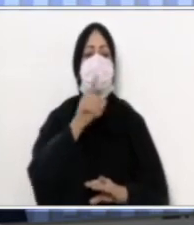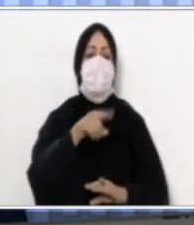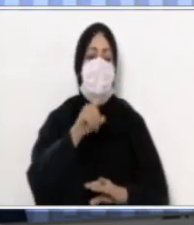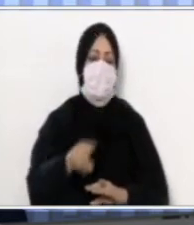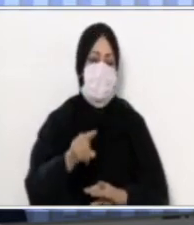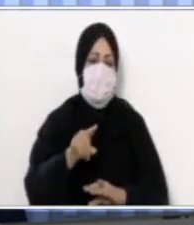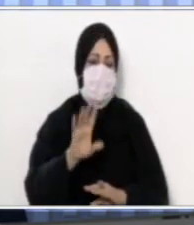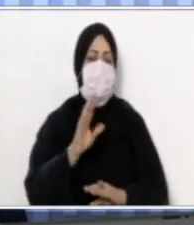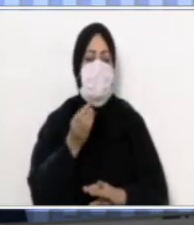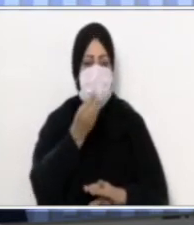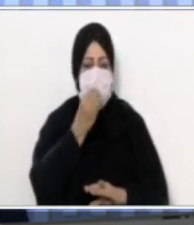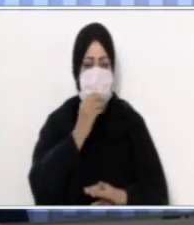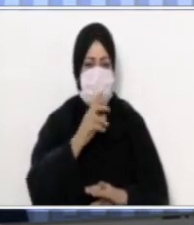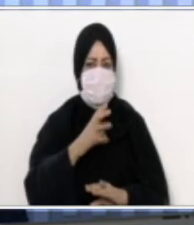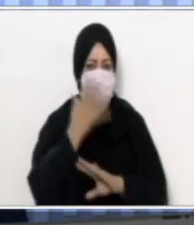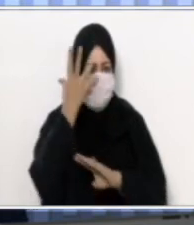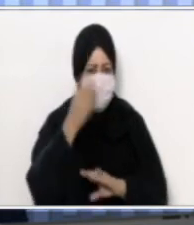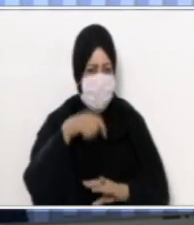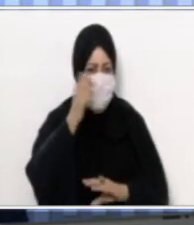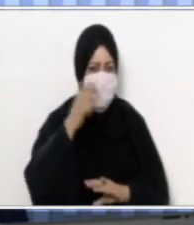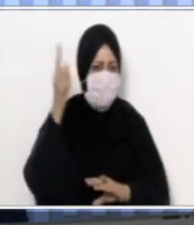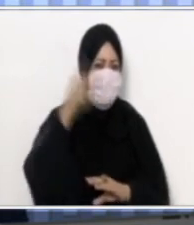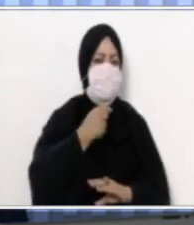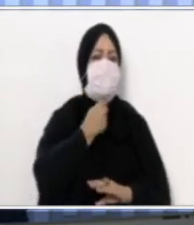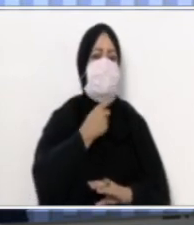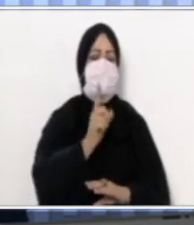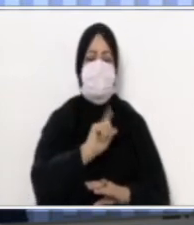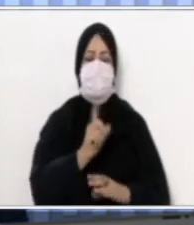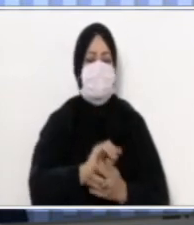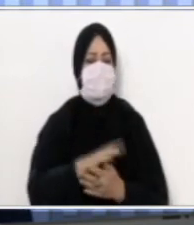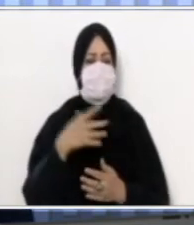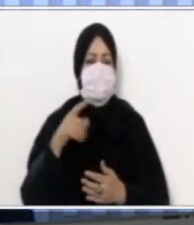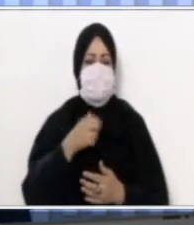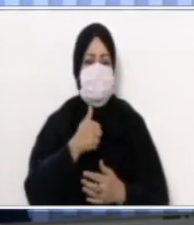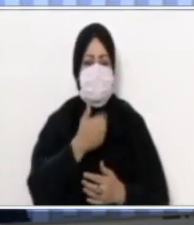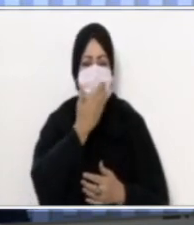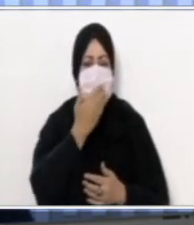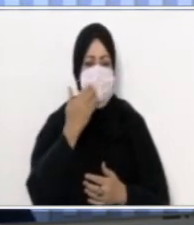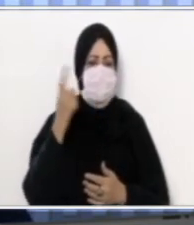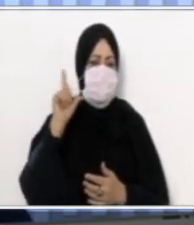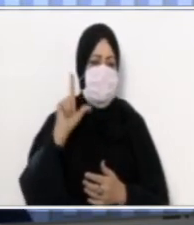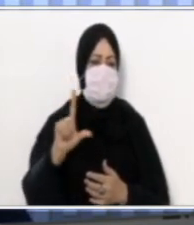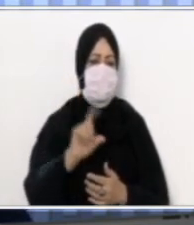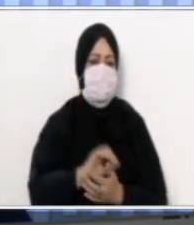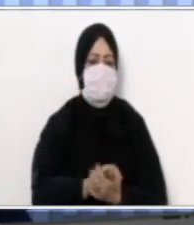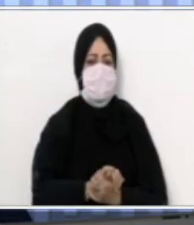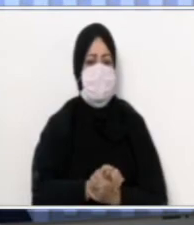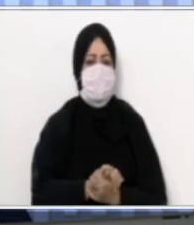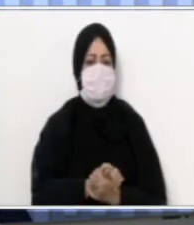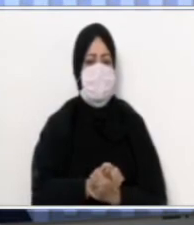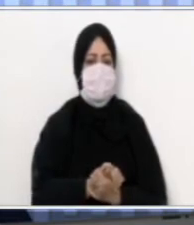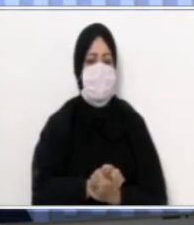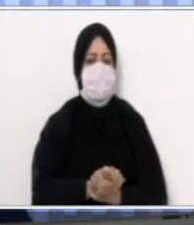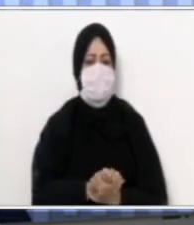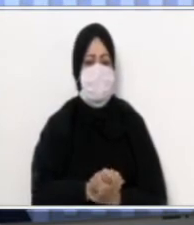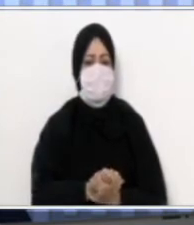في النهار، لكن كان استعملتيه في الليل وبعدين لقيتي طعمه بس، فذلك ليس مفسدا للصوم وليس